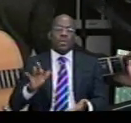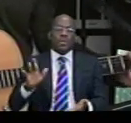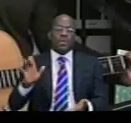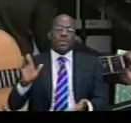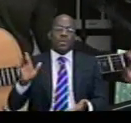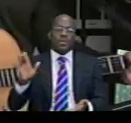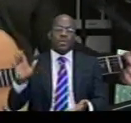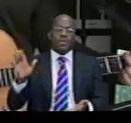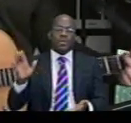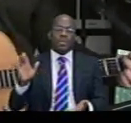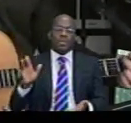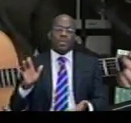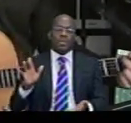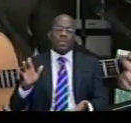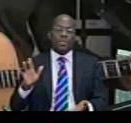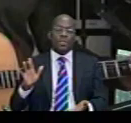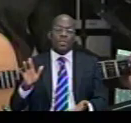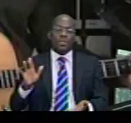gloire.